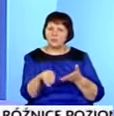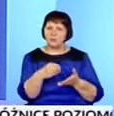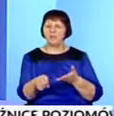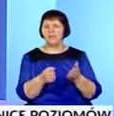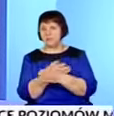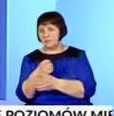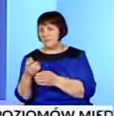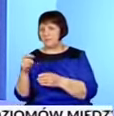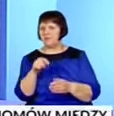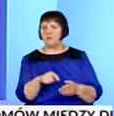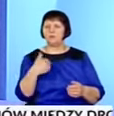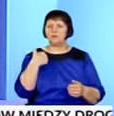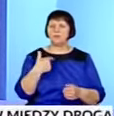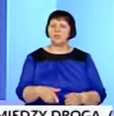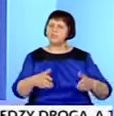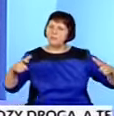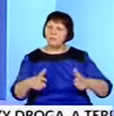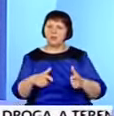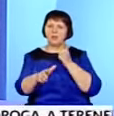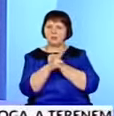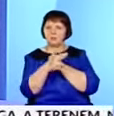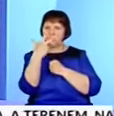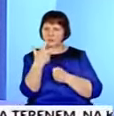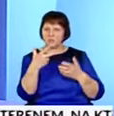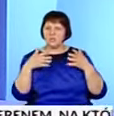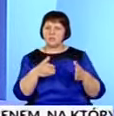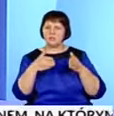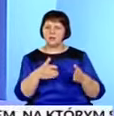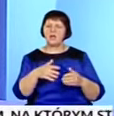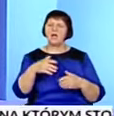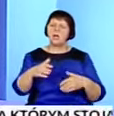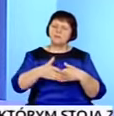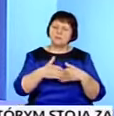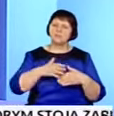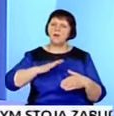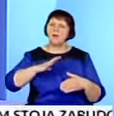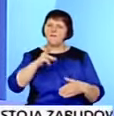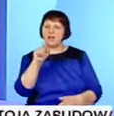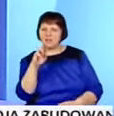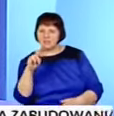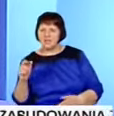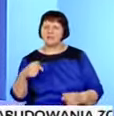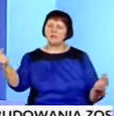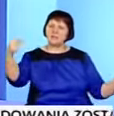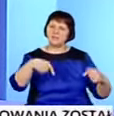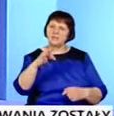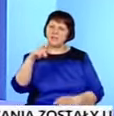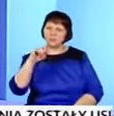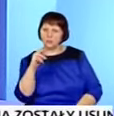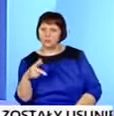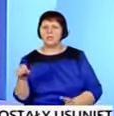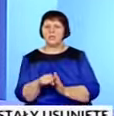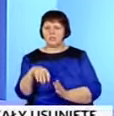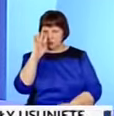przez 2 godziny blokowali drogę krajową nr 83 w okolicach Warty, na wjeździe do miasta od strony Turku i Łodzi. Sławomir